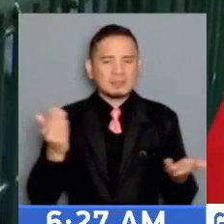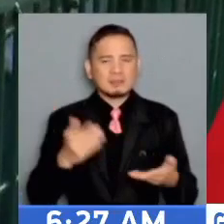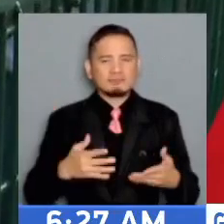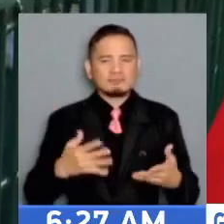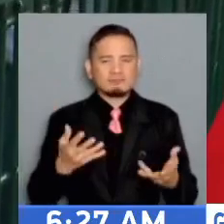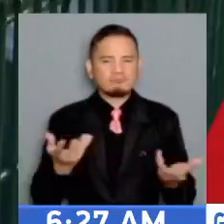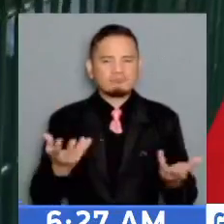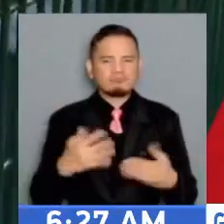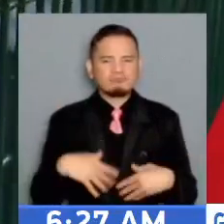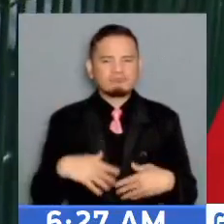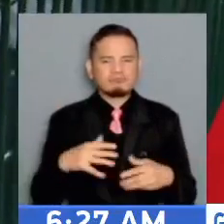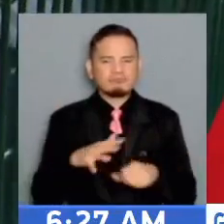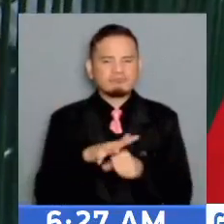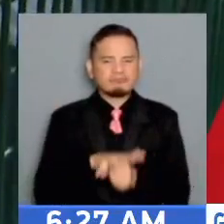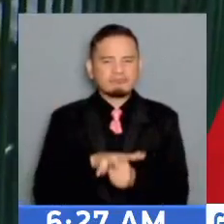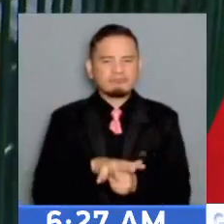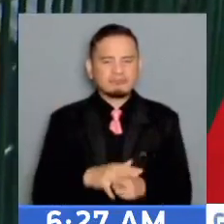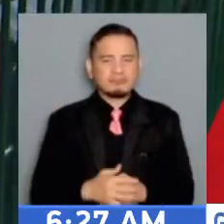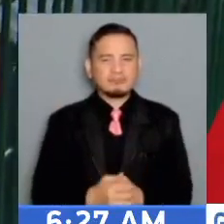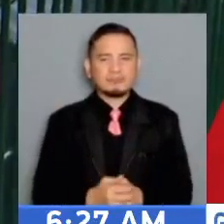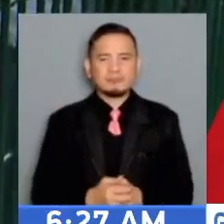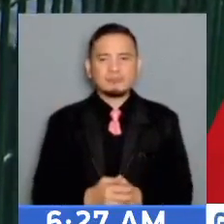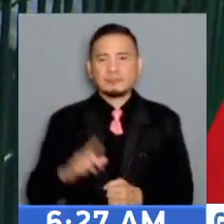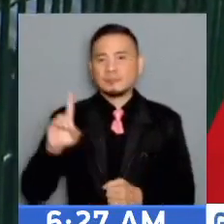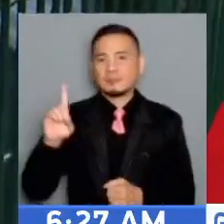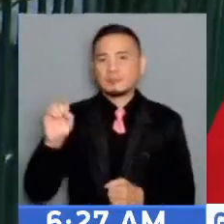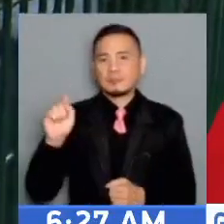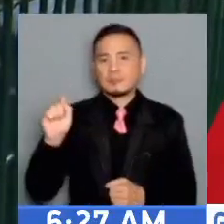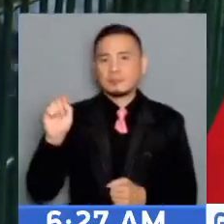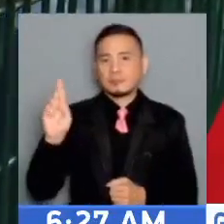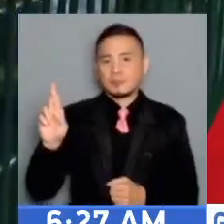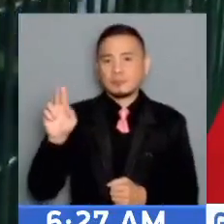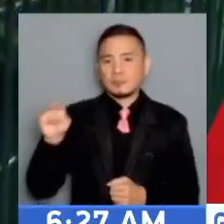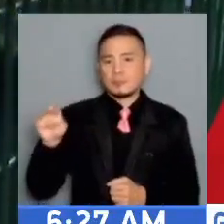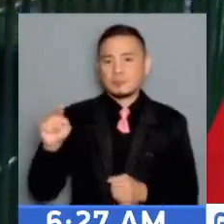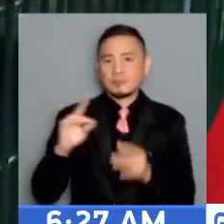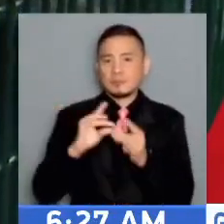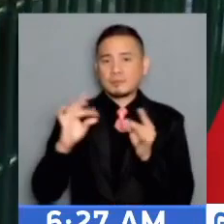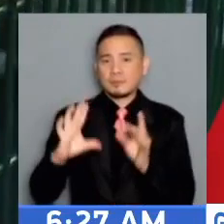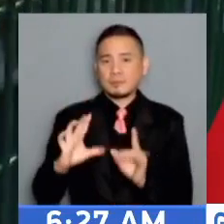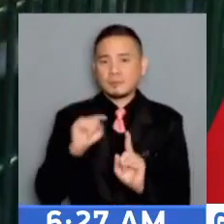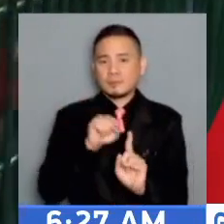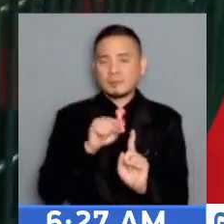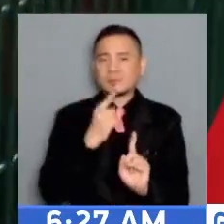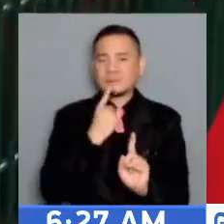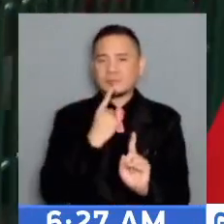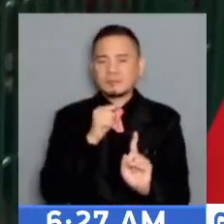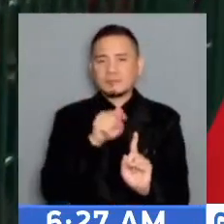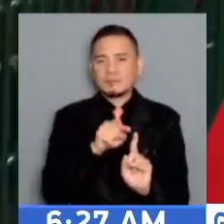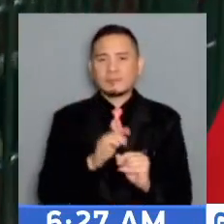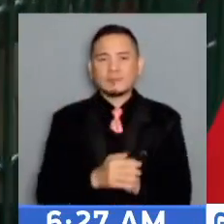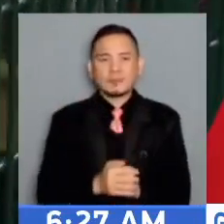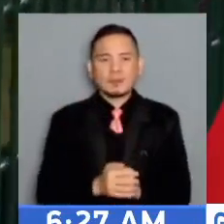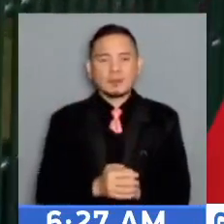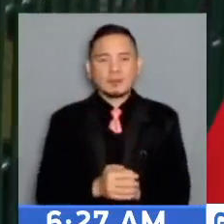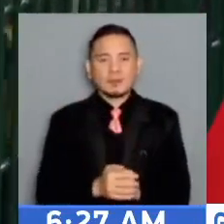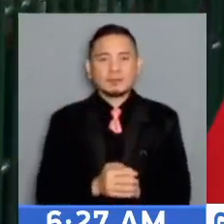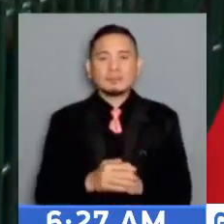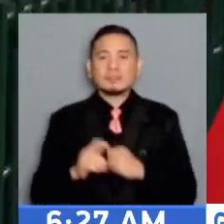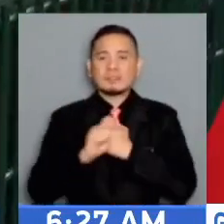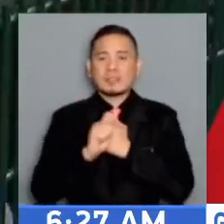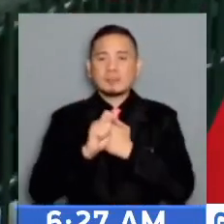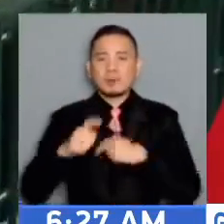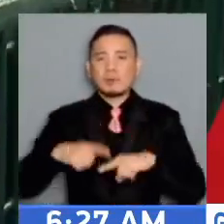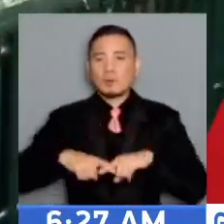Igan, sabi ni DOTR spokesperson Johnny S. Mundo, pansamantala lang ang suspensyon ng libreng sakay. Ibabalik ito kapag inilabas na ang